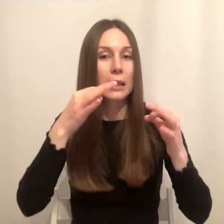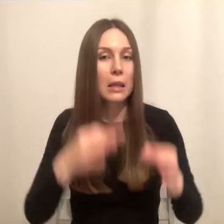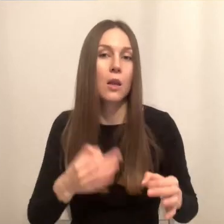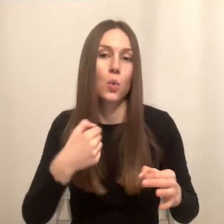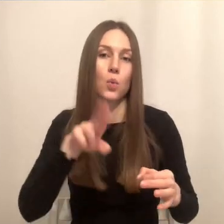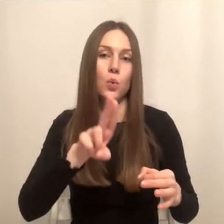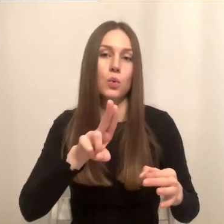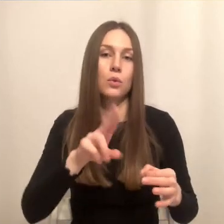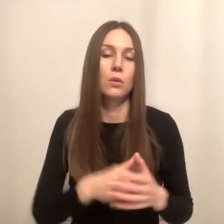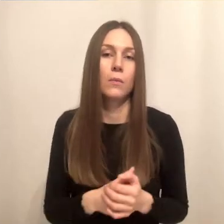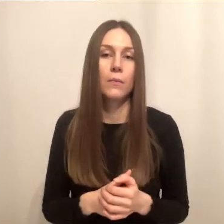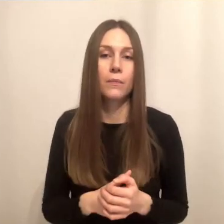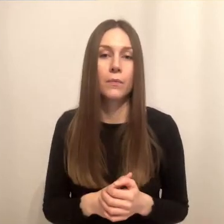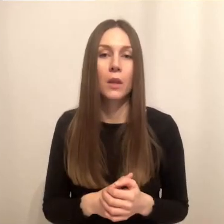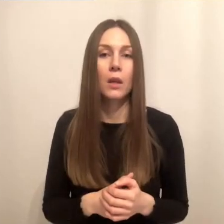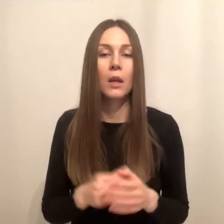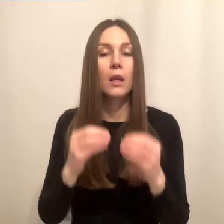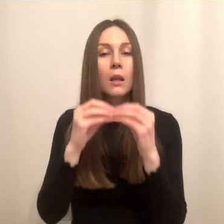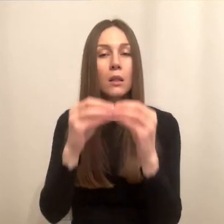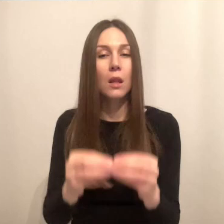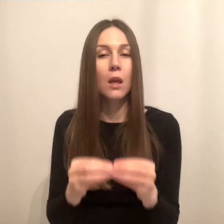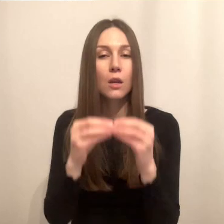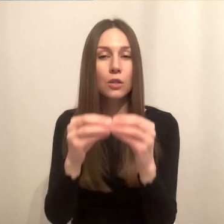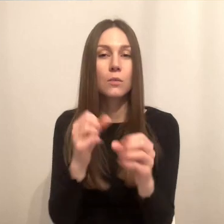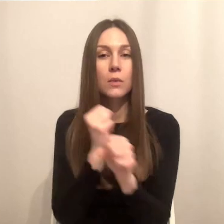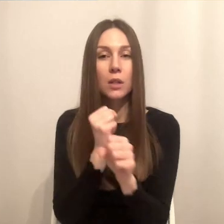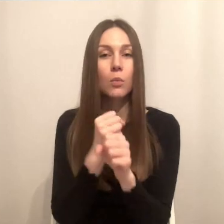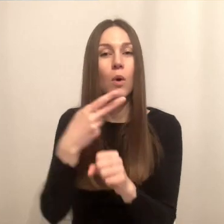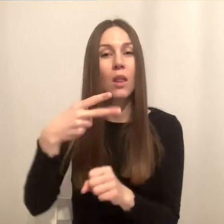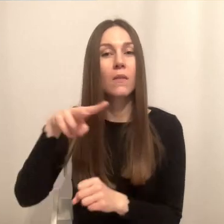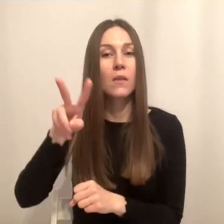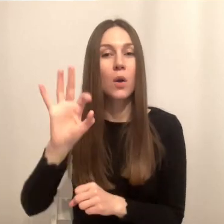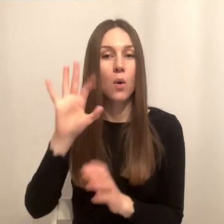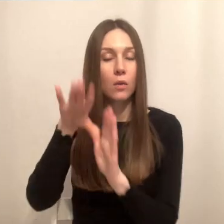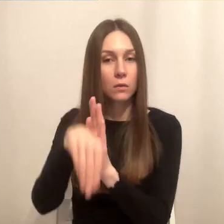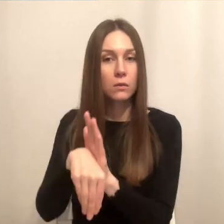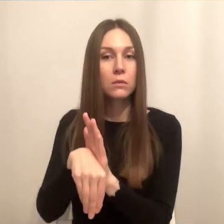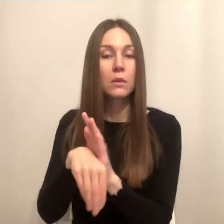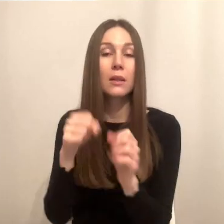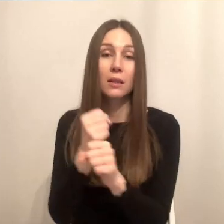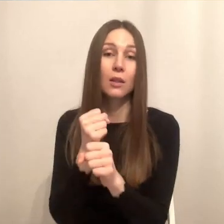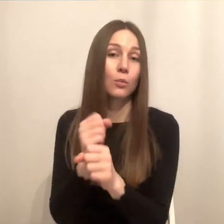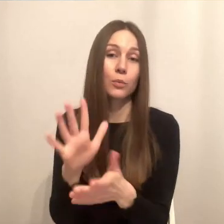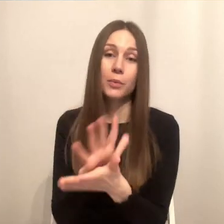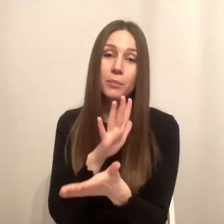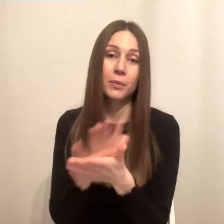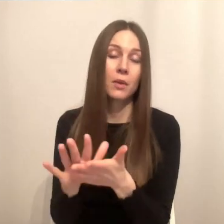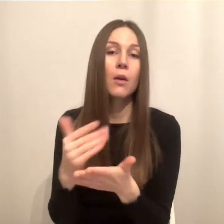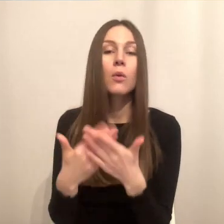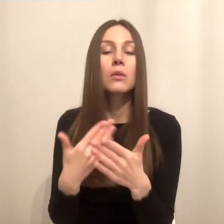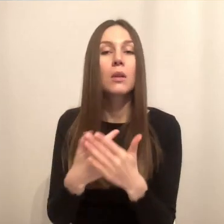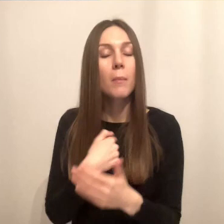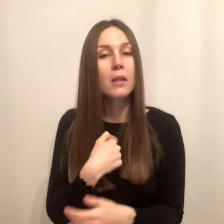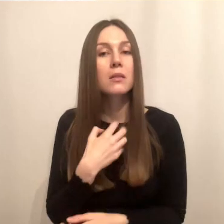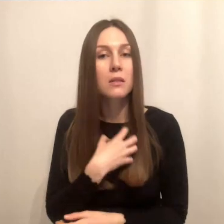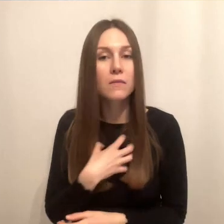tiesa. 10 metų dirbu nevyriausybinėme sektoriuje, iš esmės dirbu už dyką, nes man yra svarbu ir nėra, yra ne